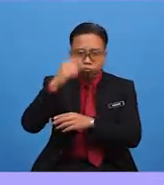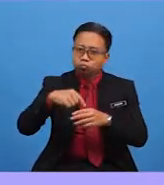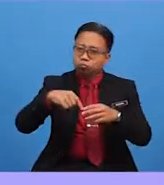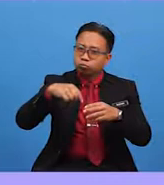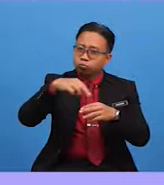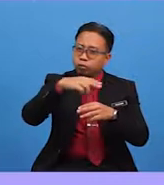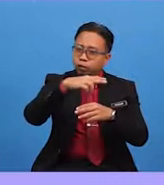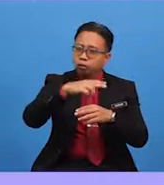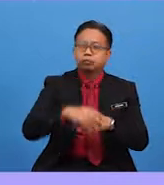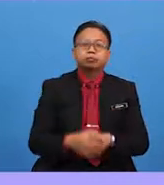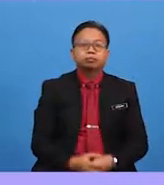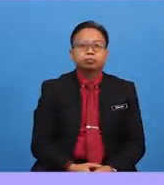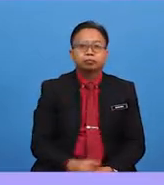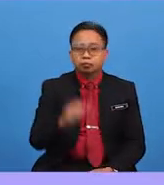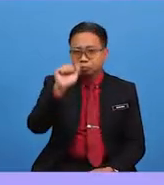Angkasawan.